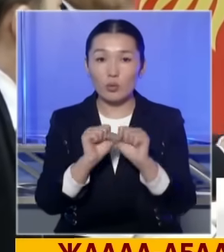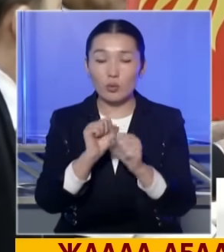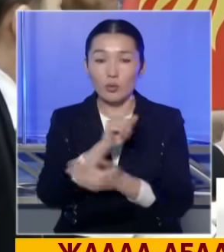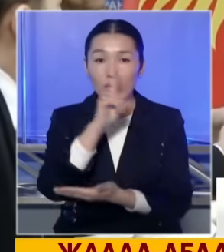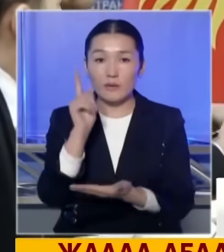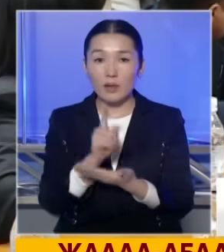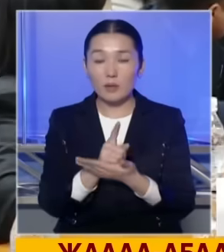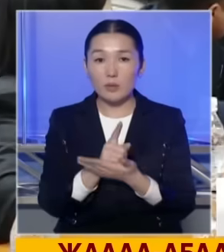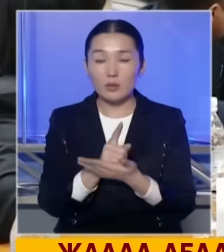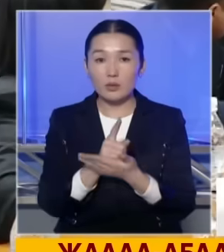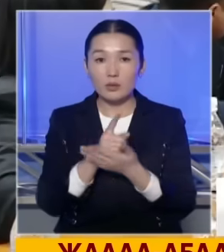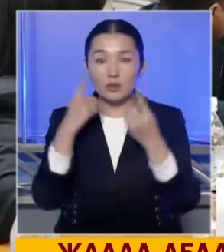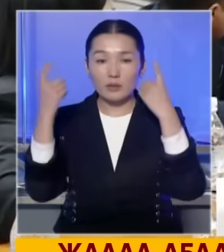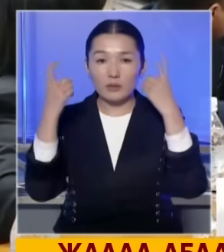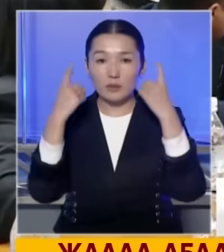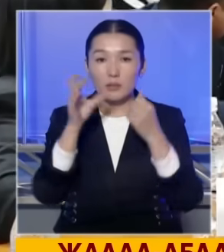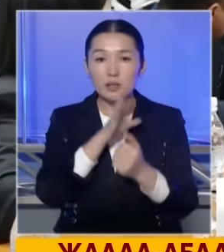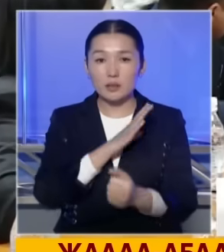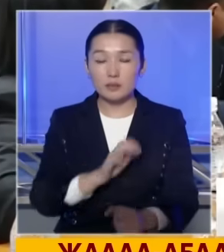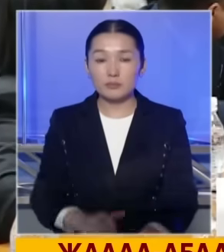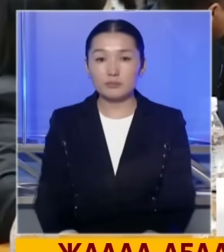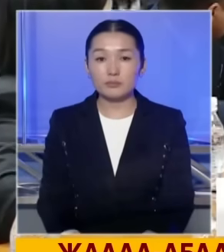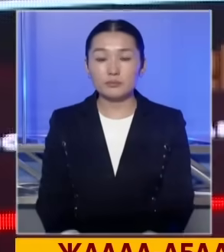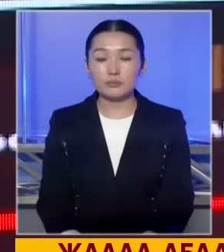маселелери боюнча маалымат берилди.